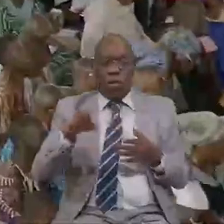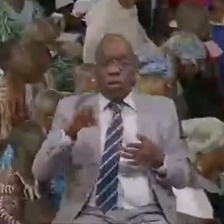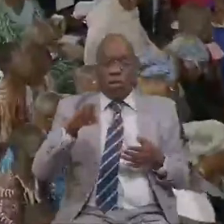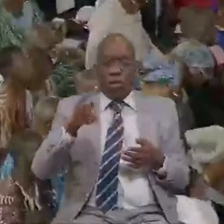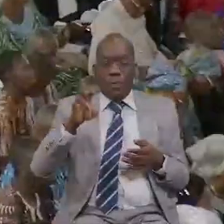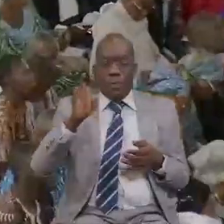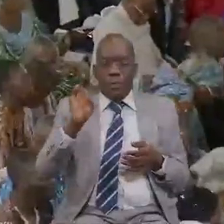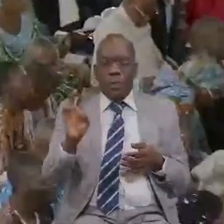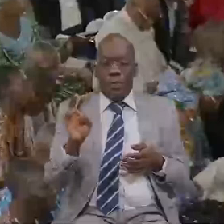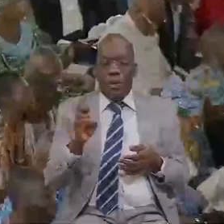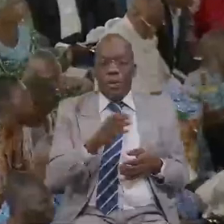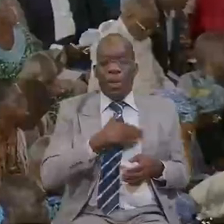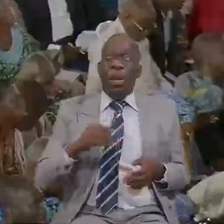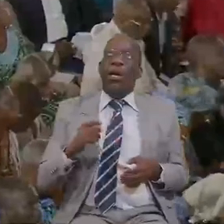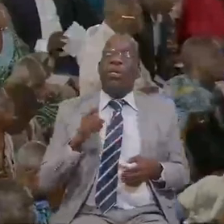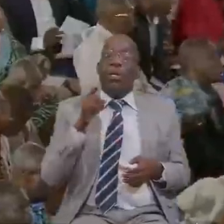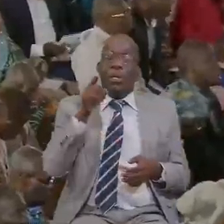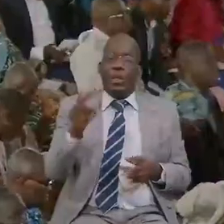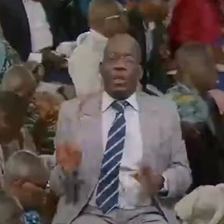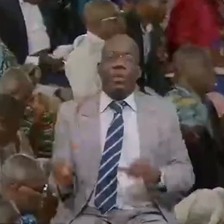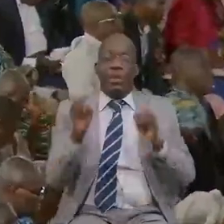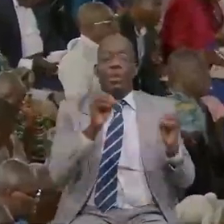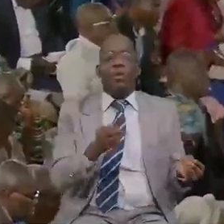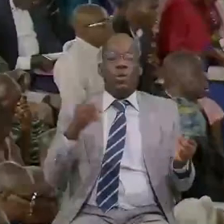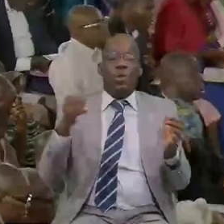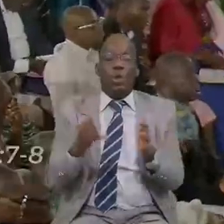Verset 7. Il en toucha ma bouche